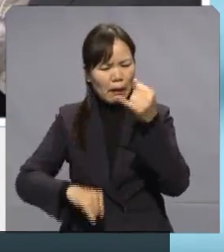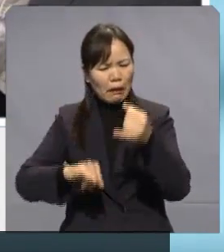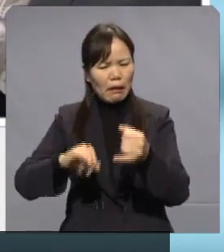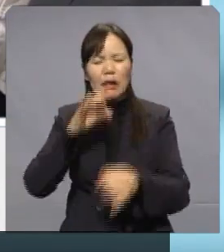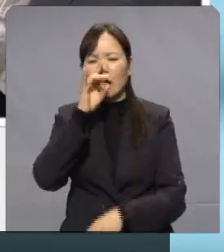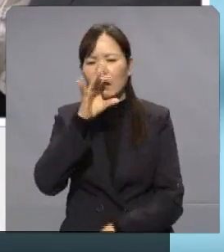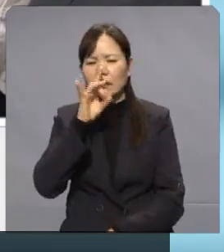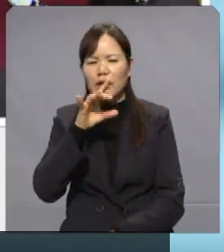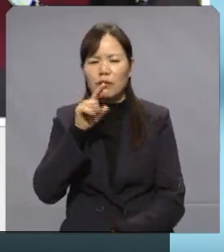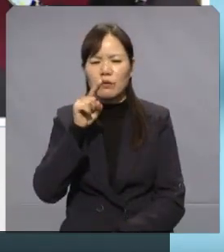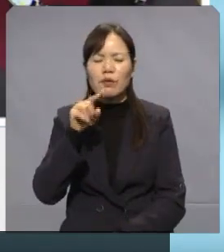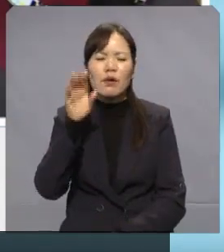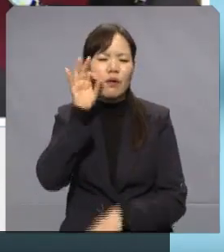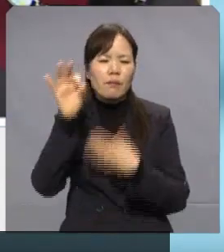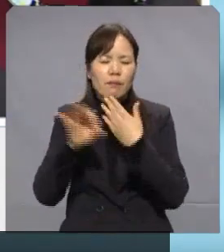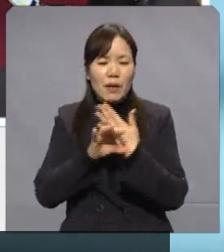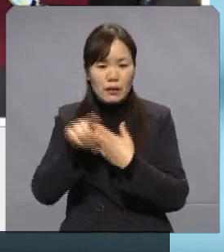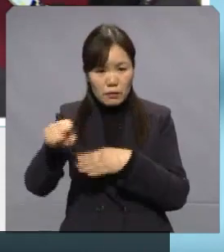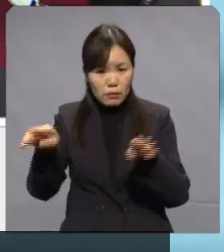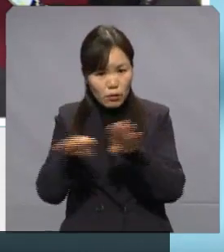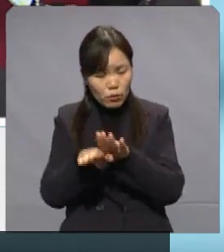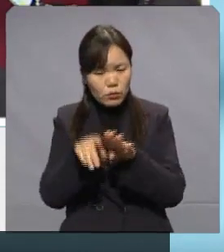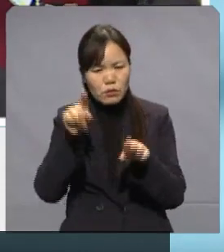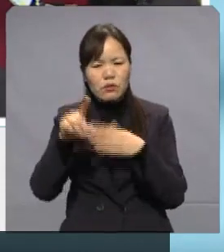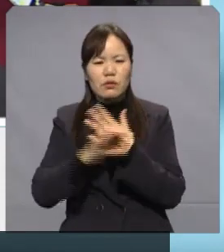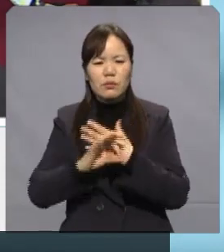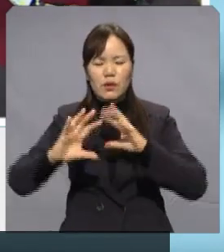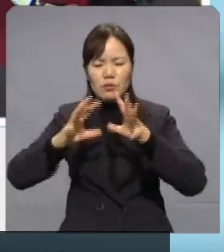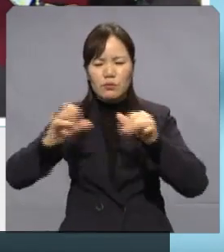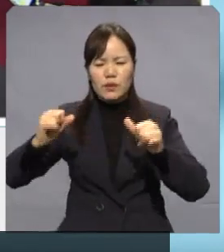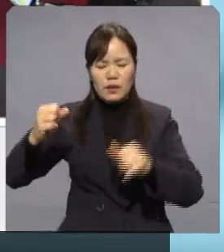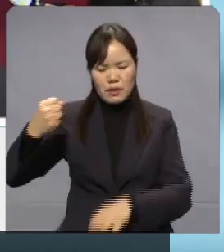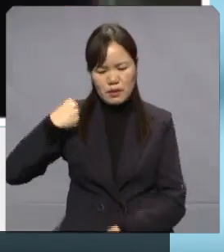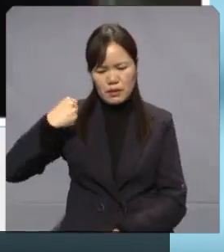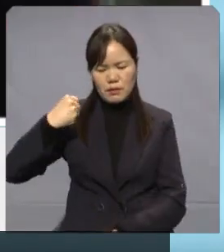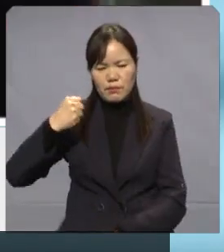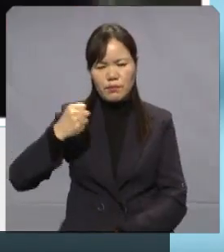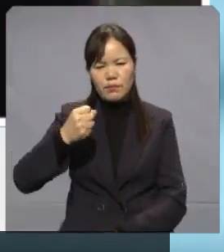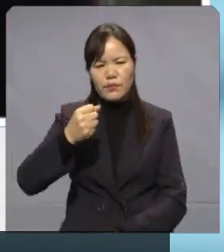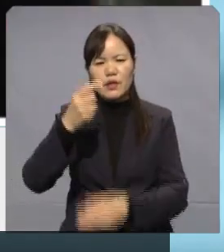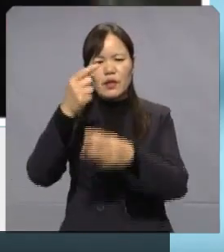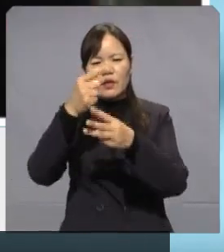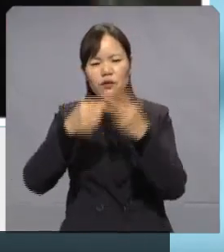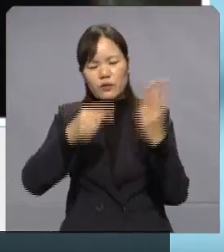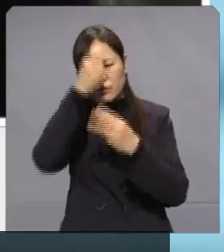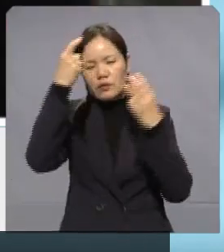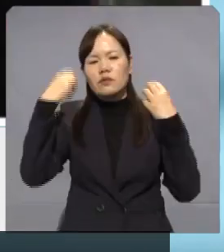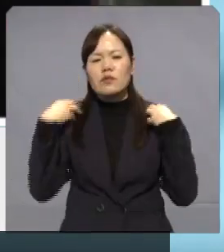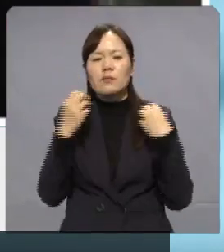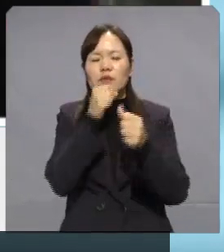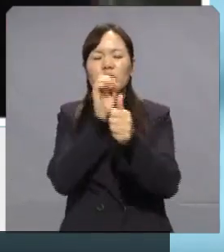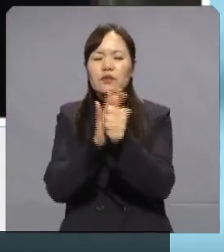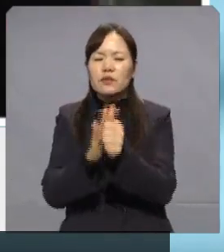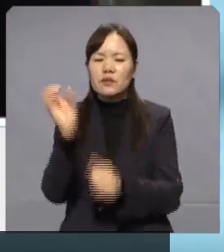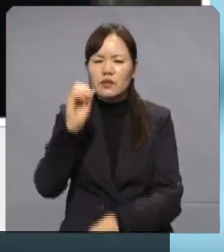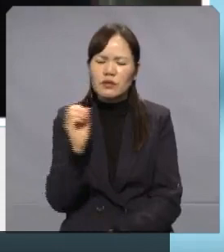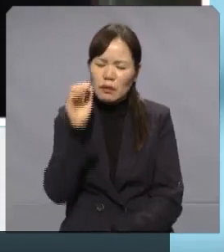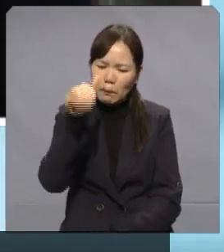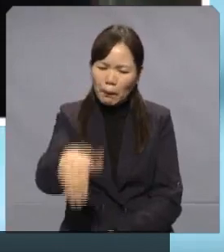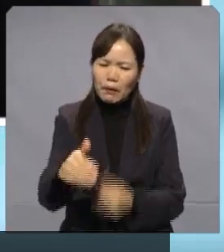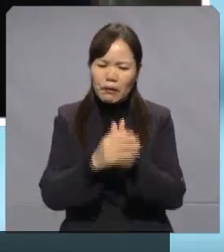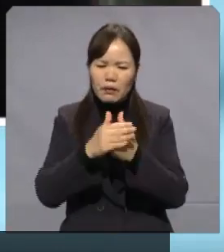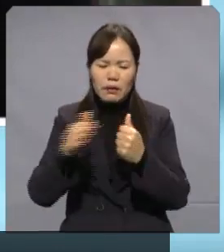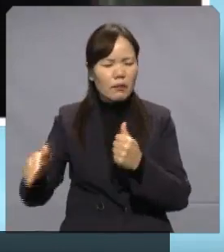그렇게 했을 경우에는 국민의힘이나 윤석열 정부의 지지율이 크게 하락할 것이 불보듯 뻔한 상황이기 때문에 아마 그런 선택을 하지 않을 거라고